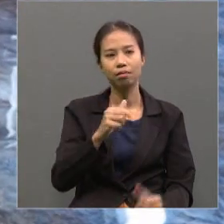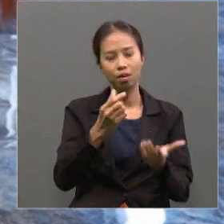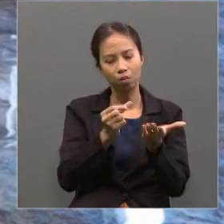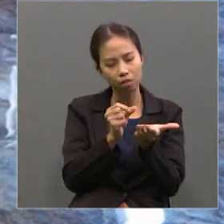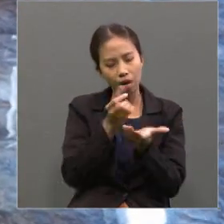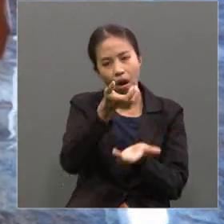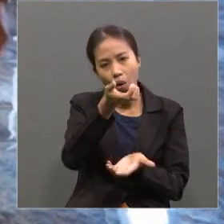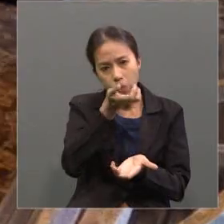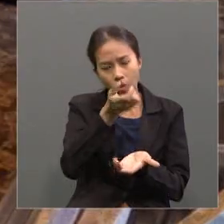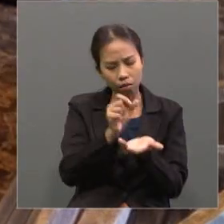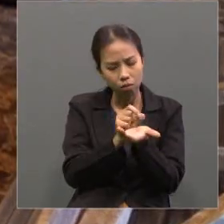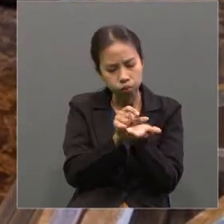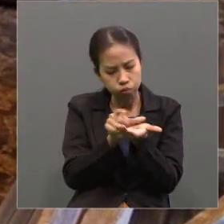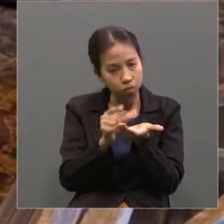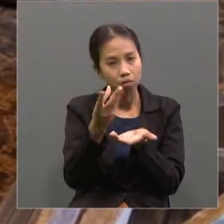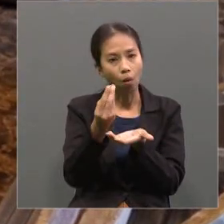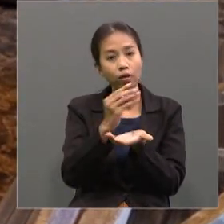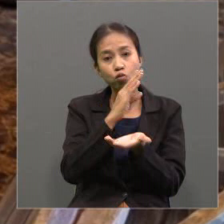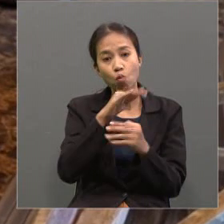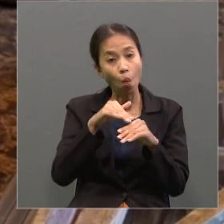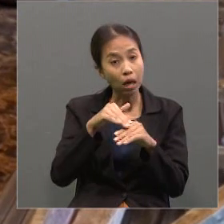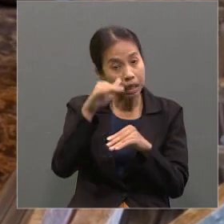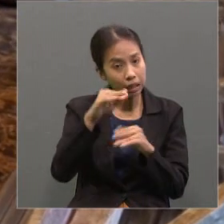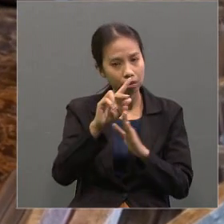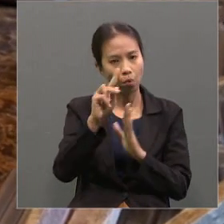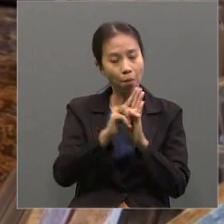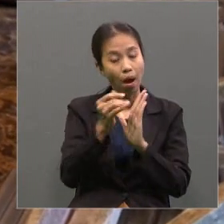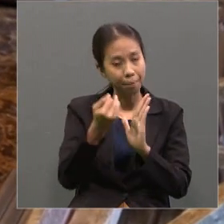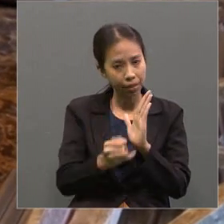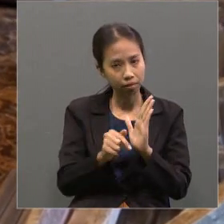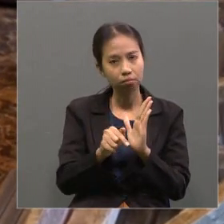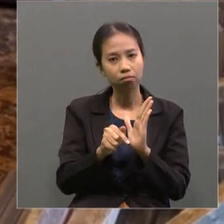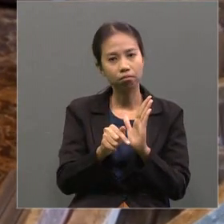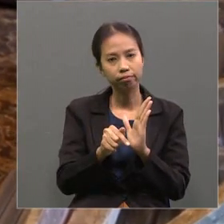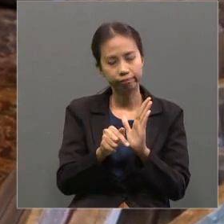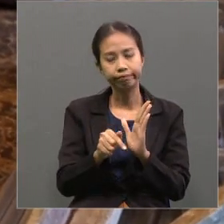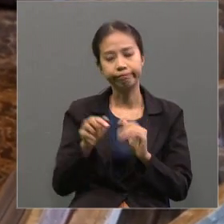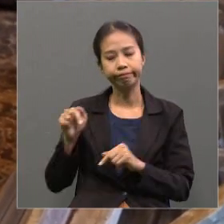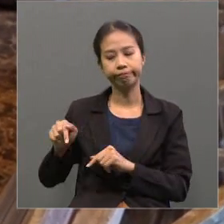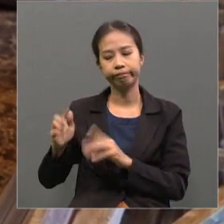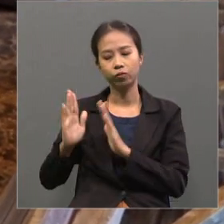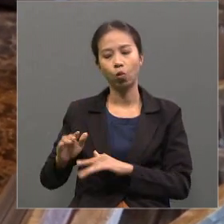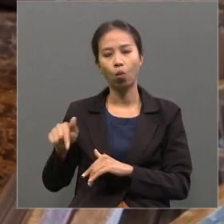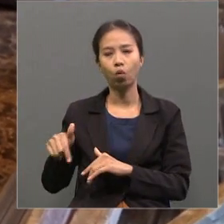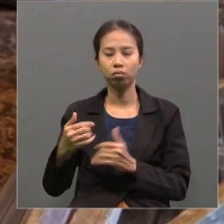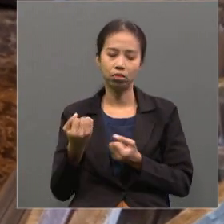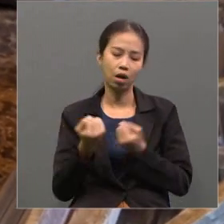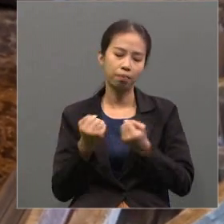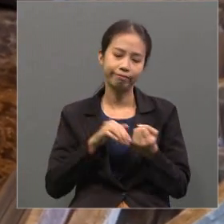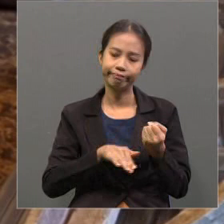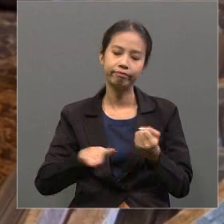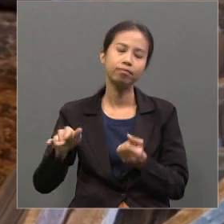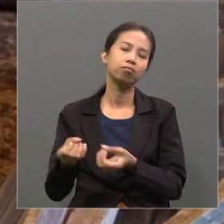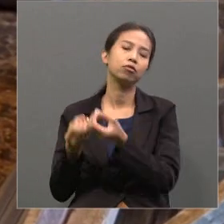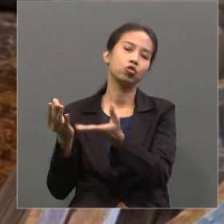ทีเดียวคือถ้ามันเกินกว่าที่กฎหมายกำหนดใช่ค่ะเขาบอกว่าเดี๋ยวจะมีพนักงานภายในร้านเนี่ยแหละเดี๋ยวขับรถไปส่ง